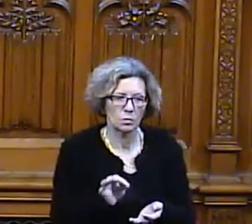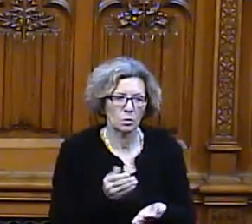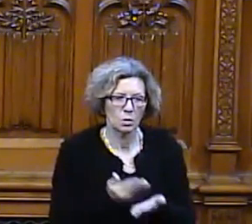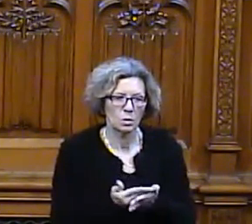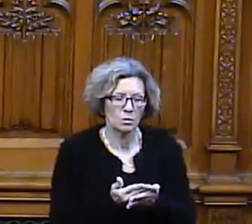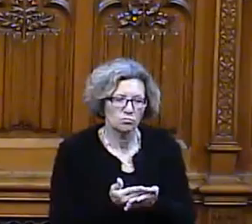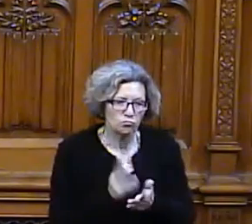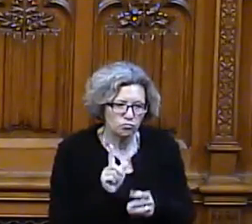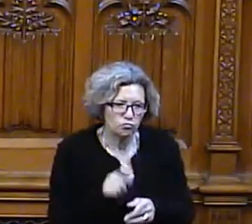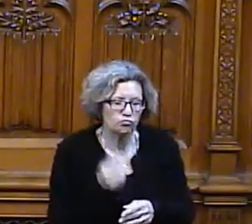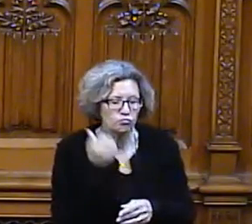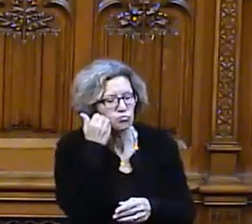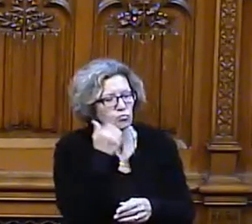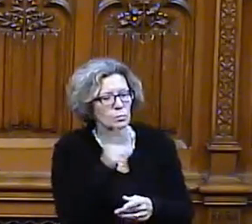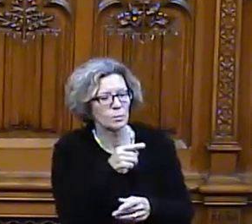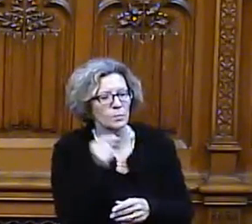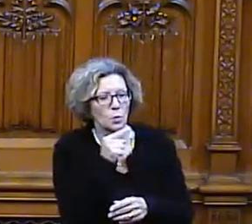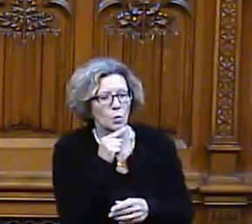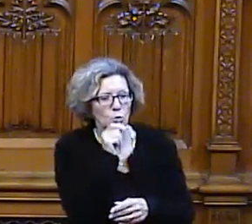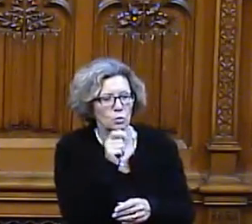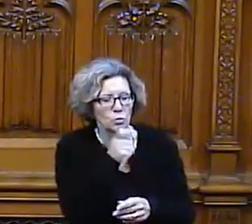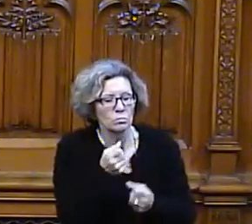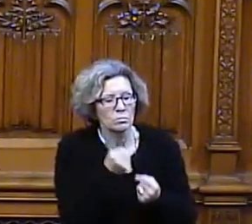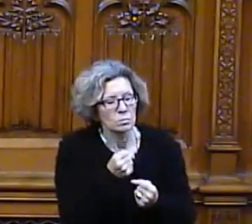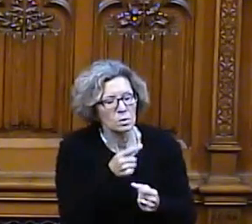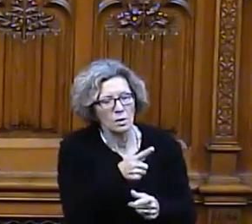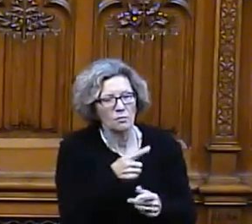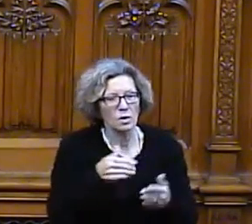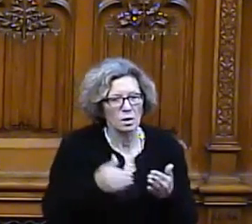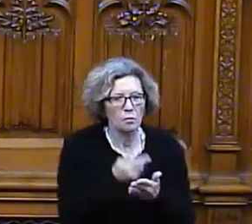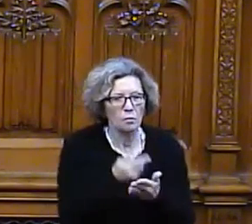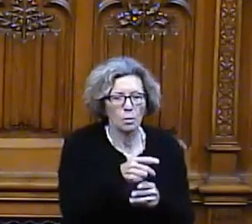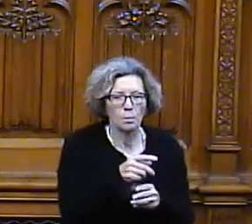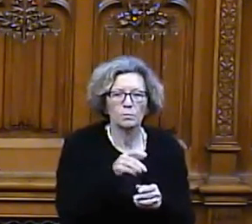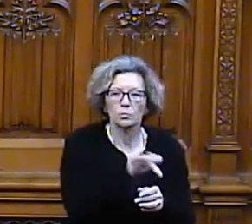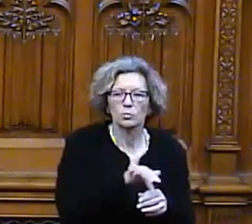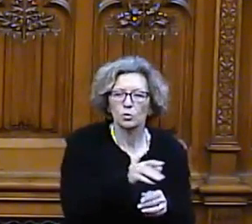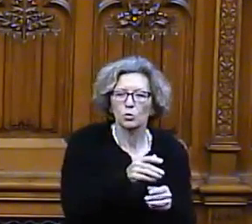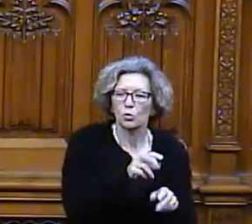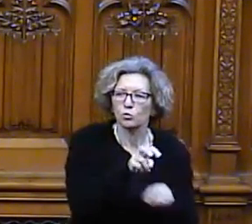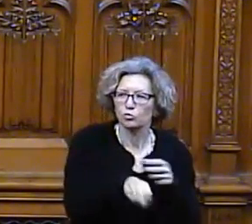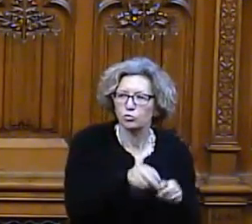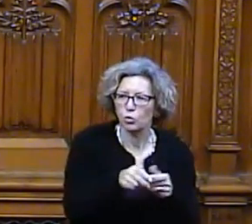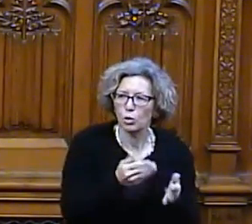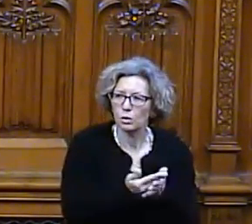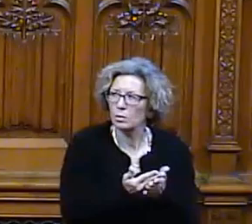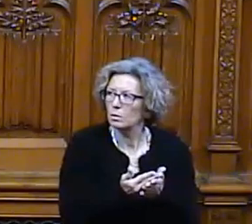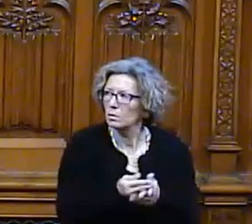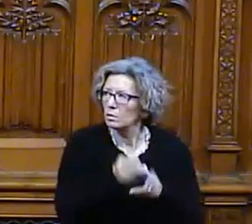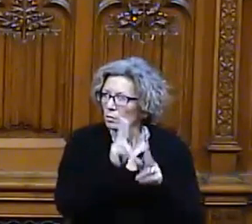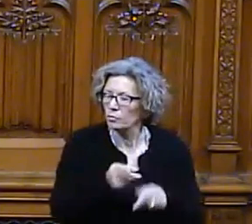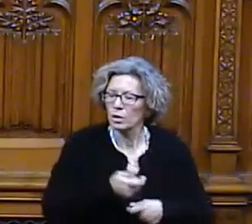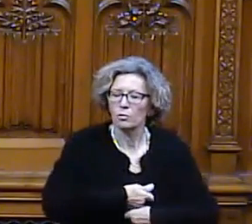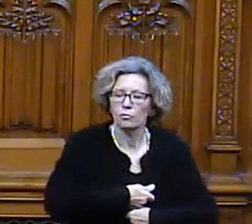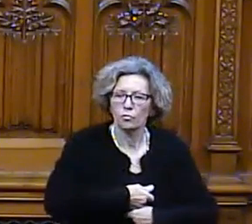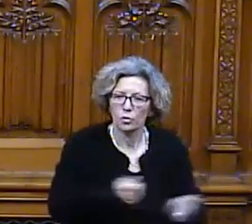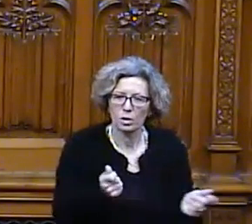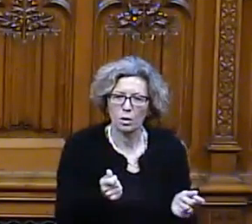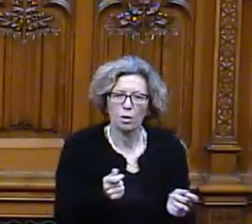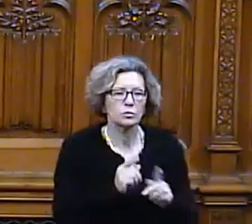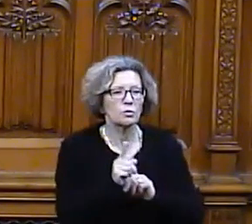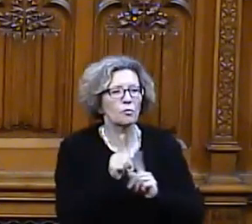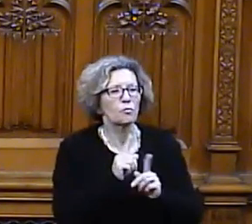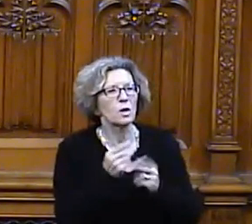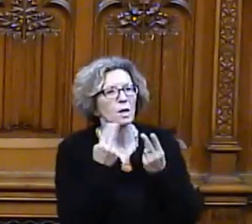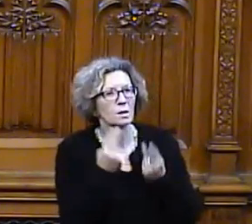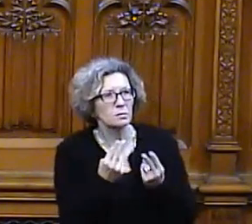sehr charmant, Rot-Grün setzt sich für eine massive Reform der Grundsteuer hin zum tatsächlichen Verkehrswert